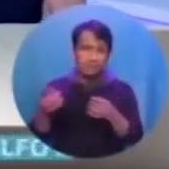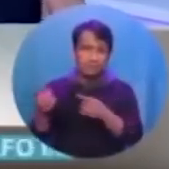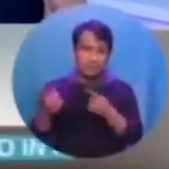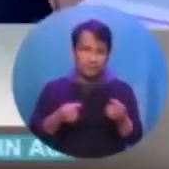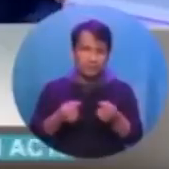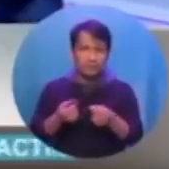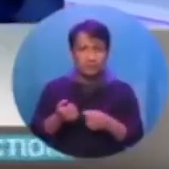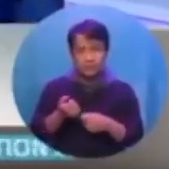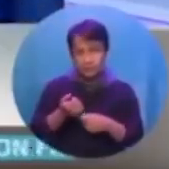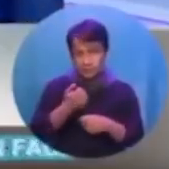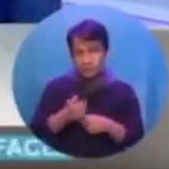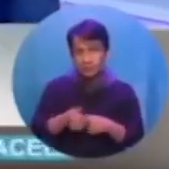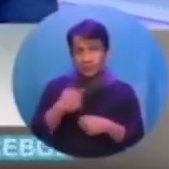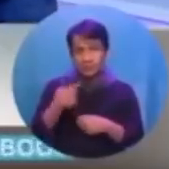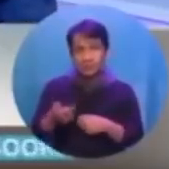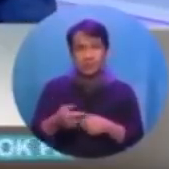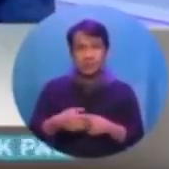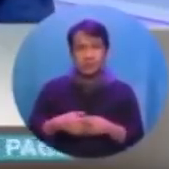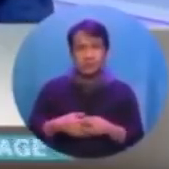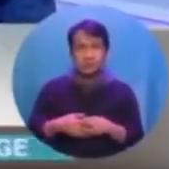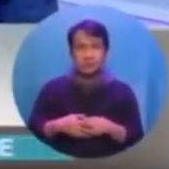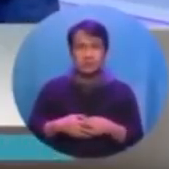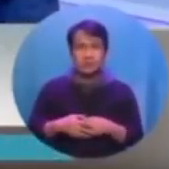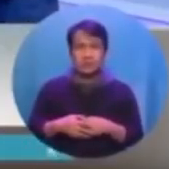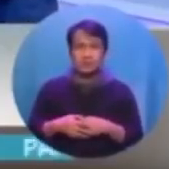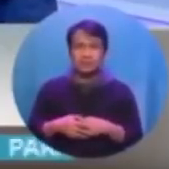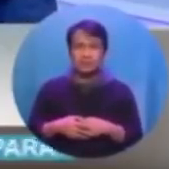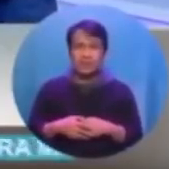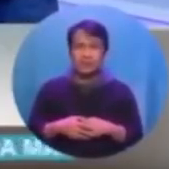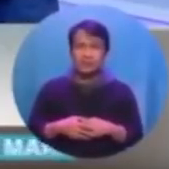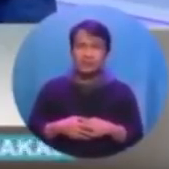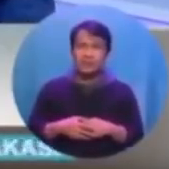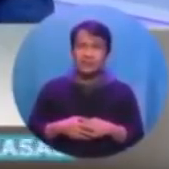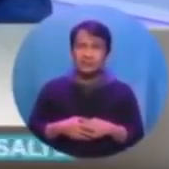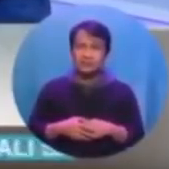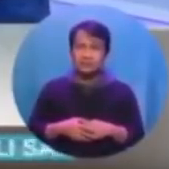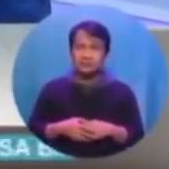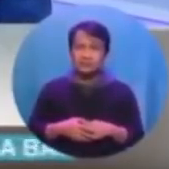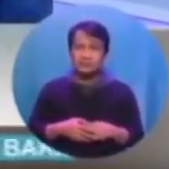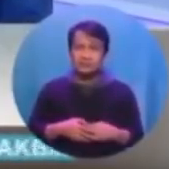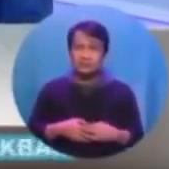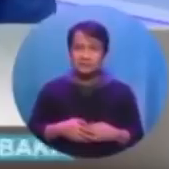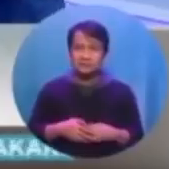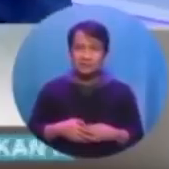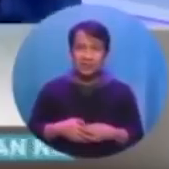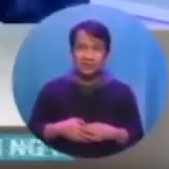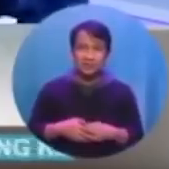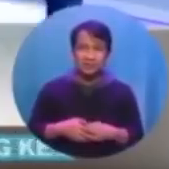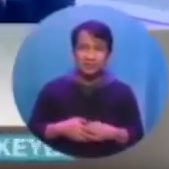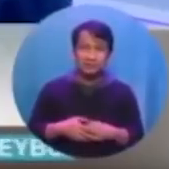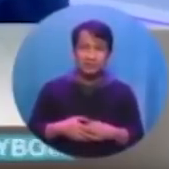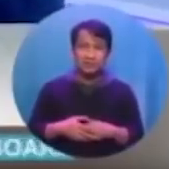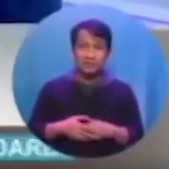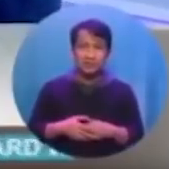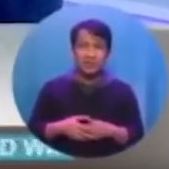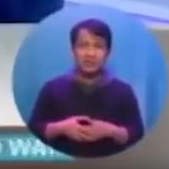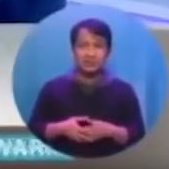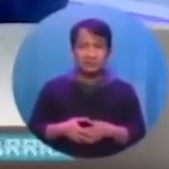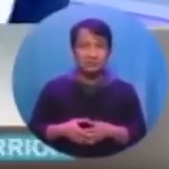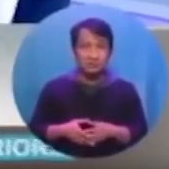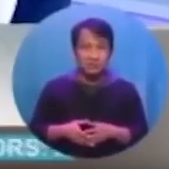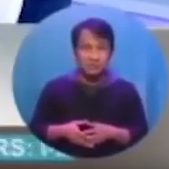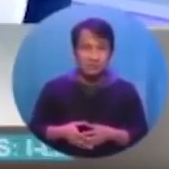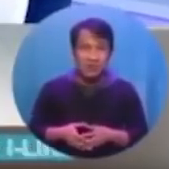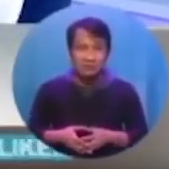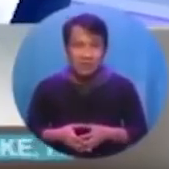kanila. Kaya sinapit niya ito, yung bang ulo, at hanggang ngayon hindi pa nakikita yung ulo ng inyong pong anak. I'm sorry, mama, na ulitin